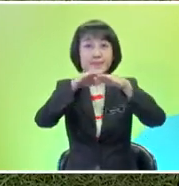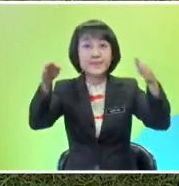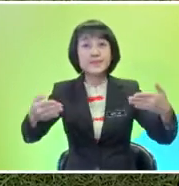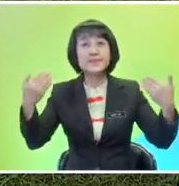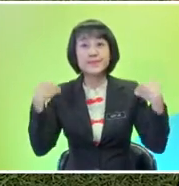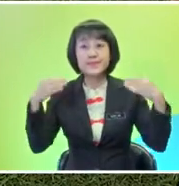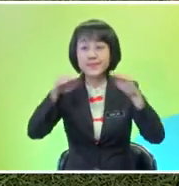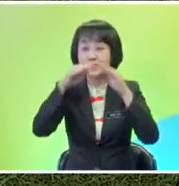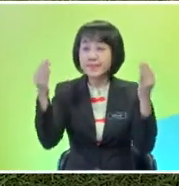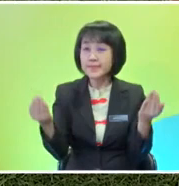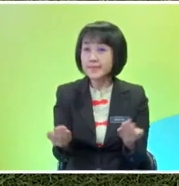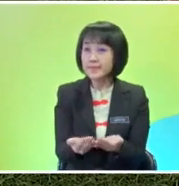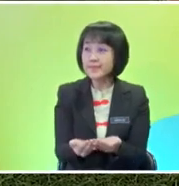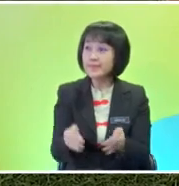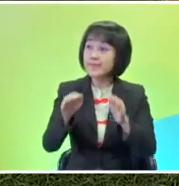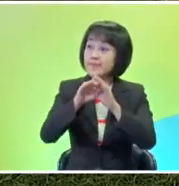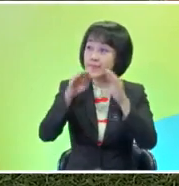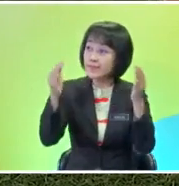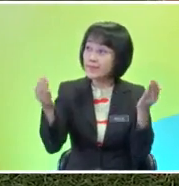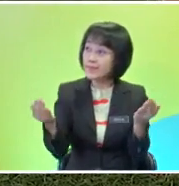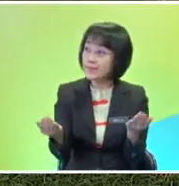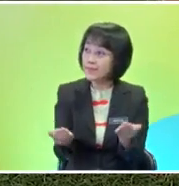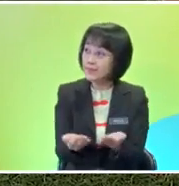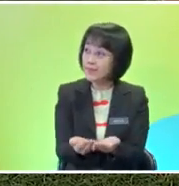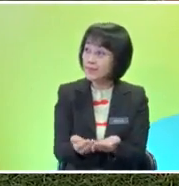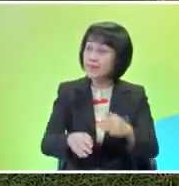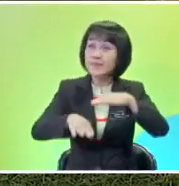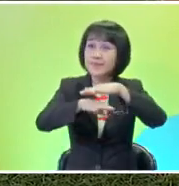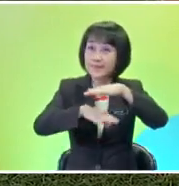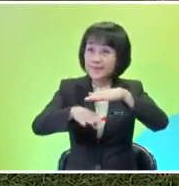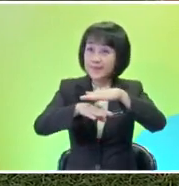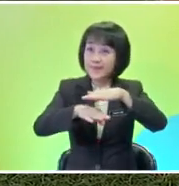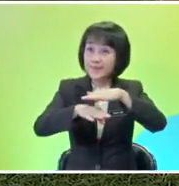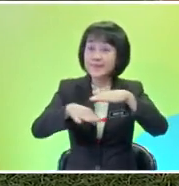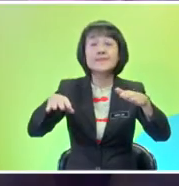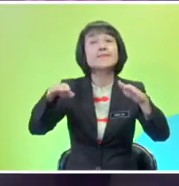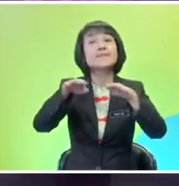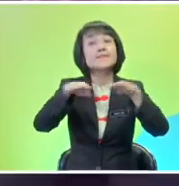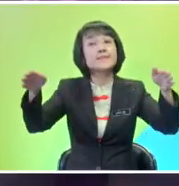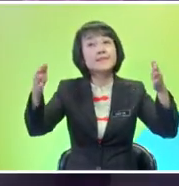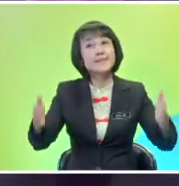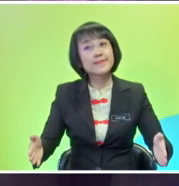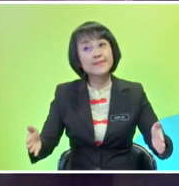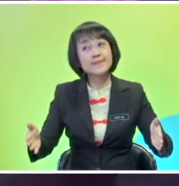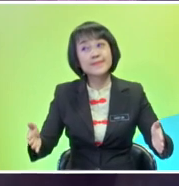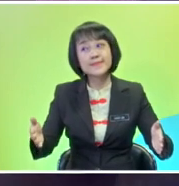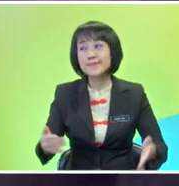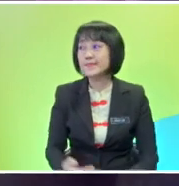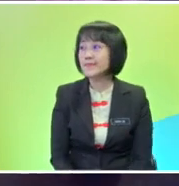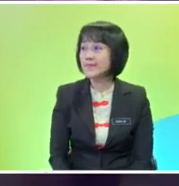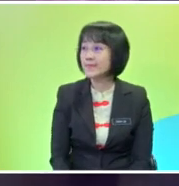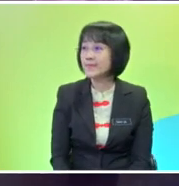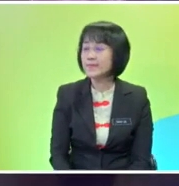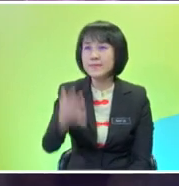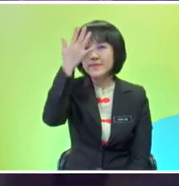bola bola di bawah meja di bawah meja